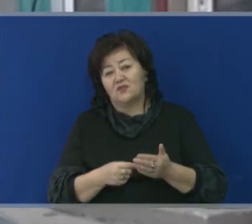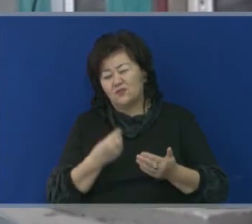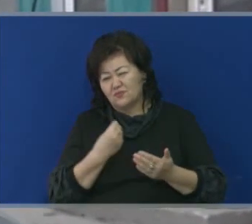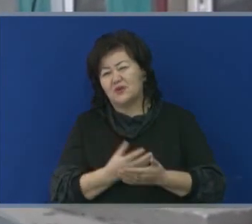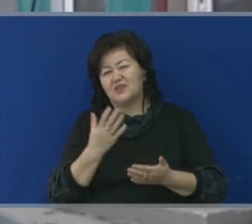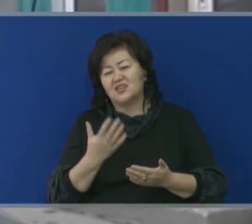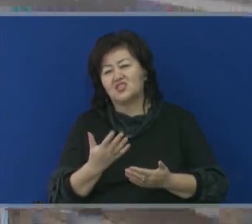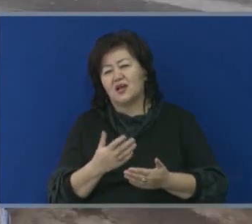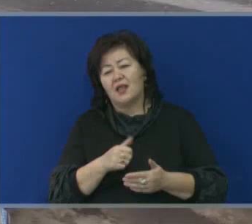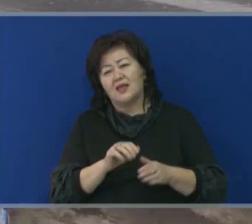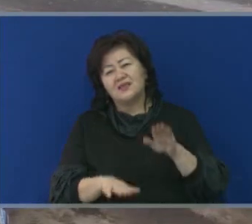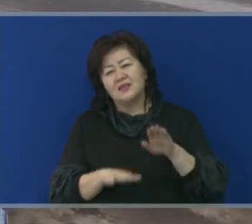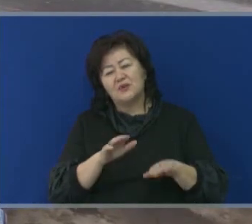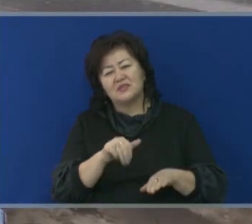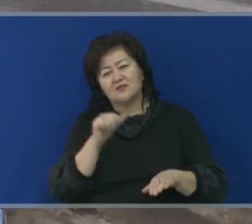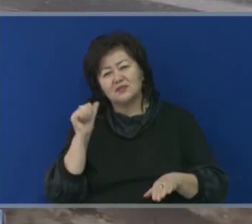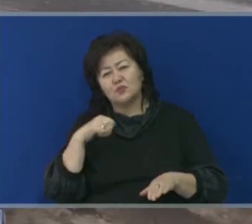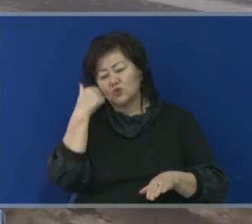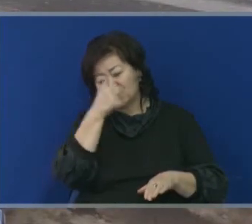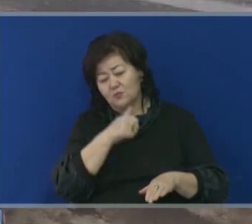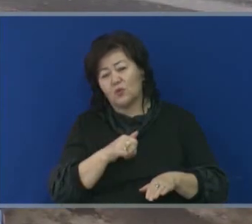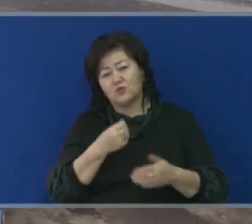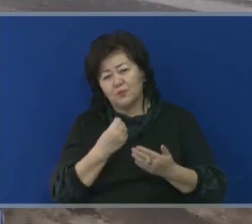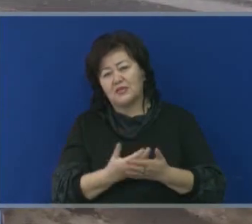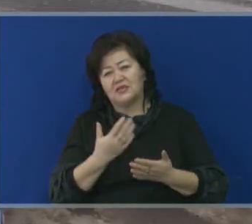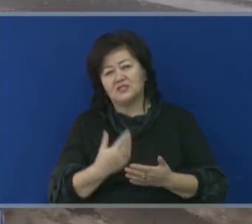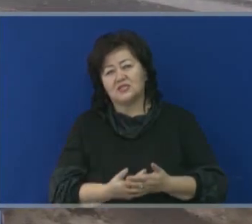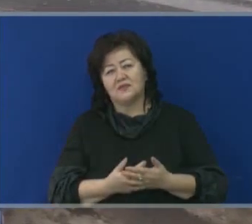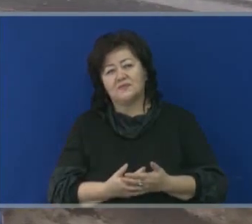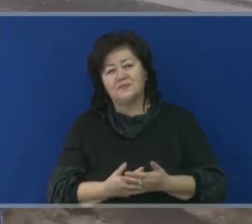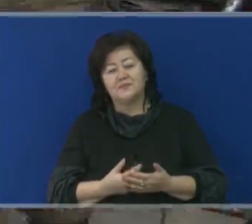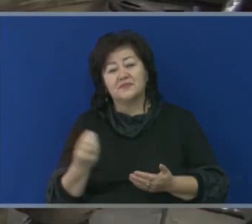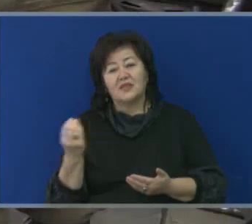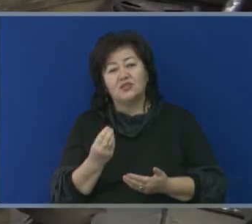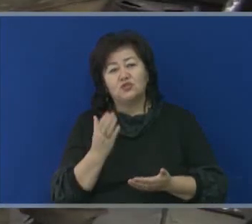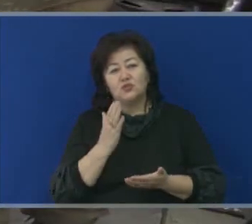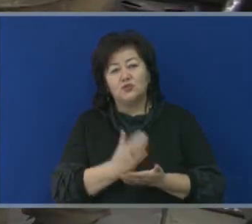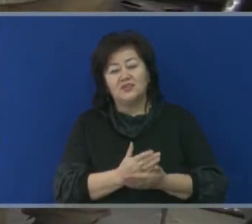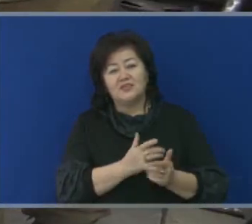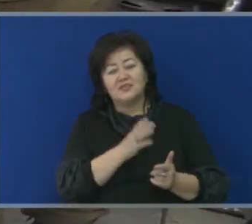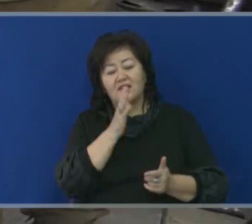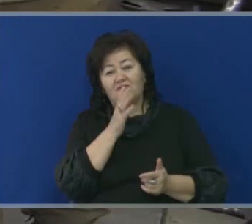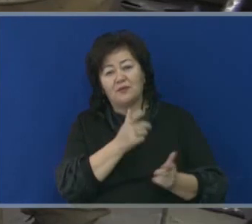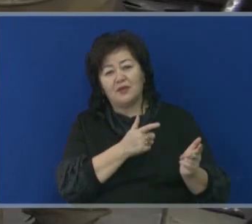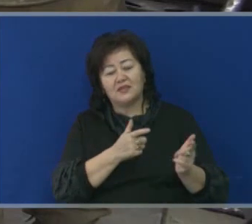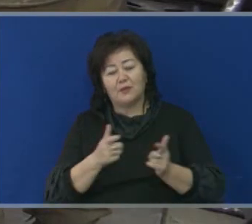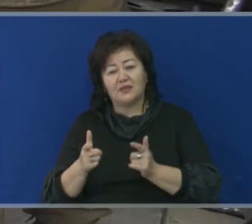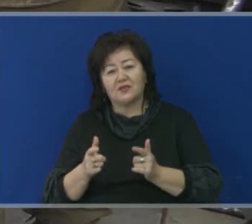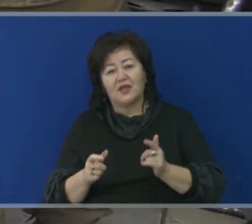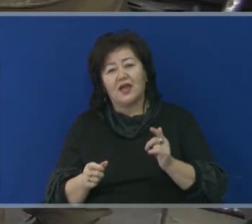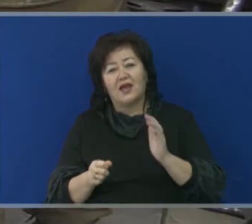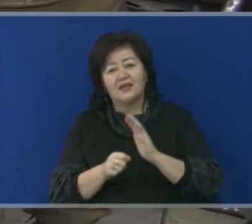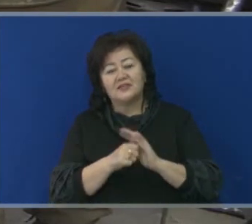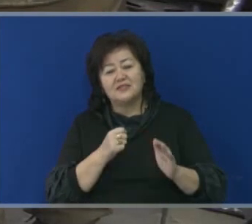по-любому, по сравнению с летом. Водителям города можно не впадать в панику, так как еще есть время для подготовки автомобилей к зимнему сезону на